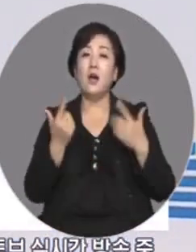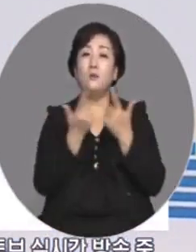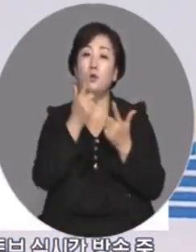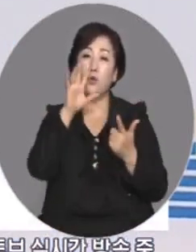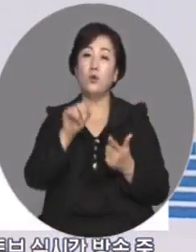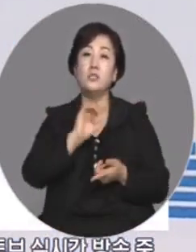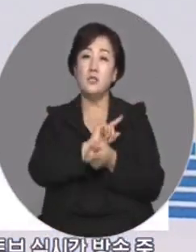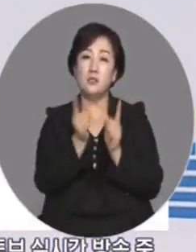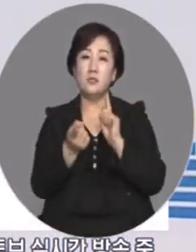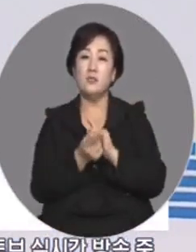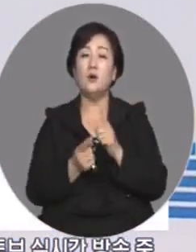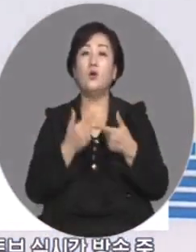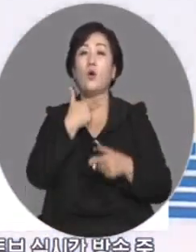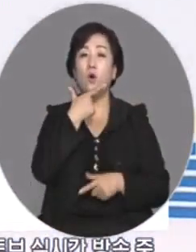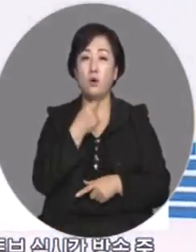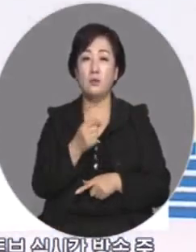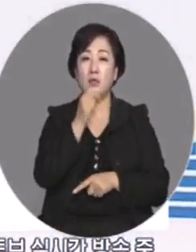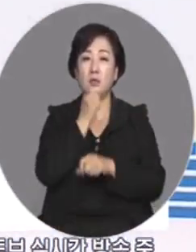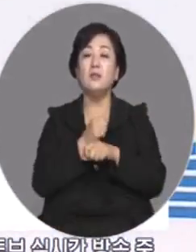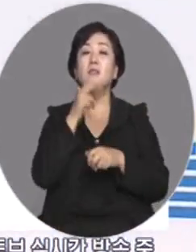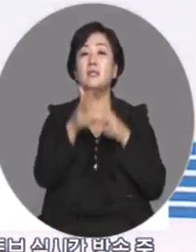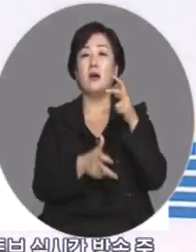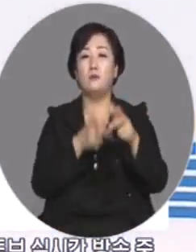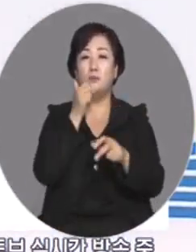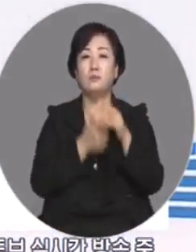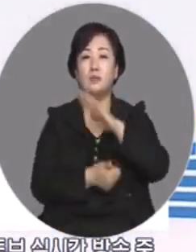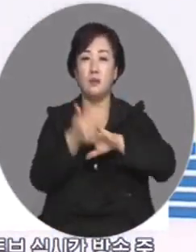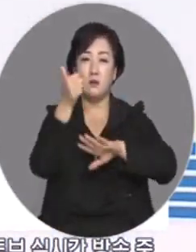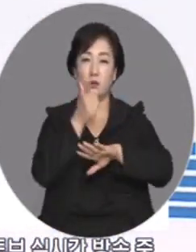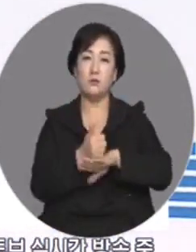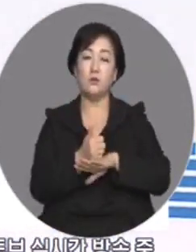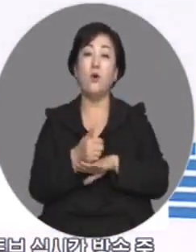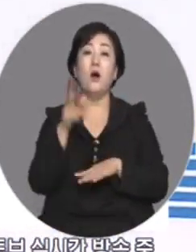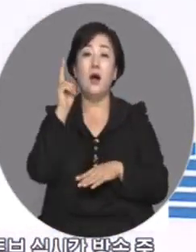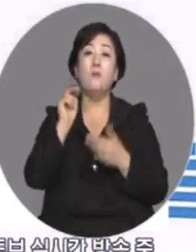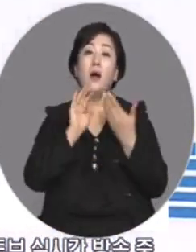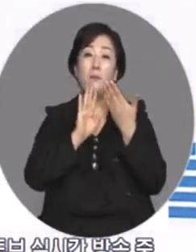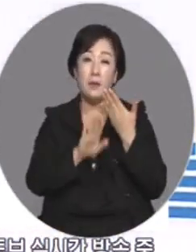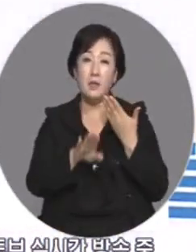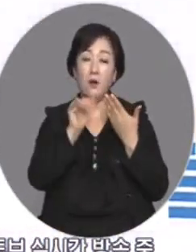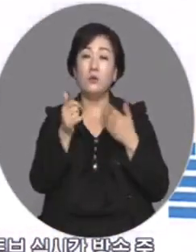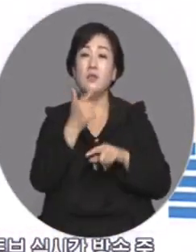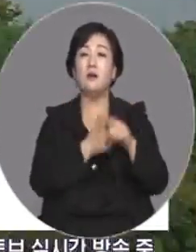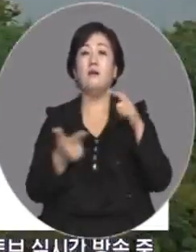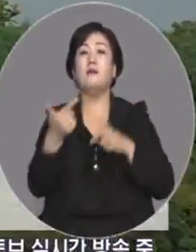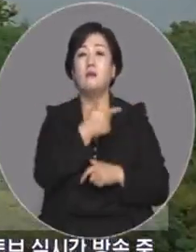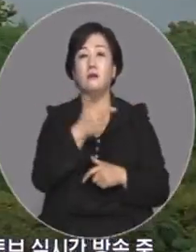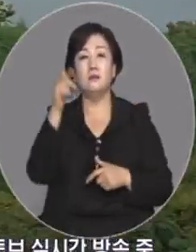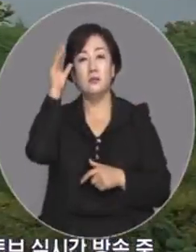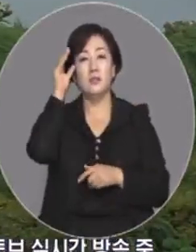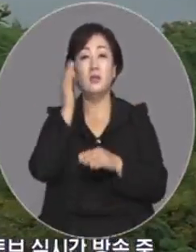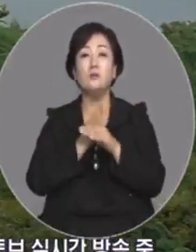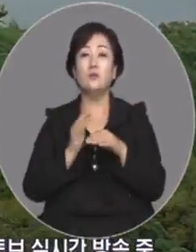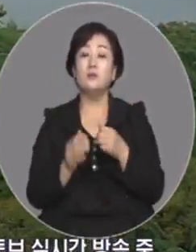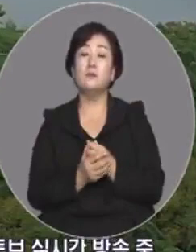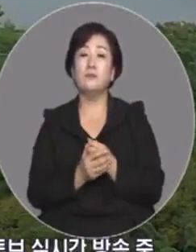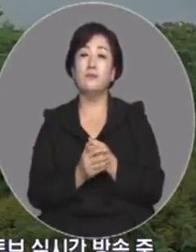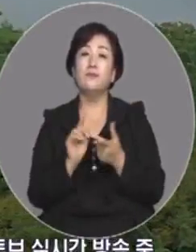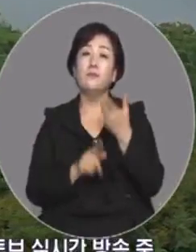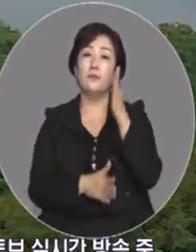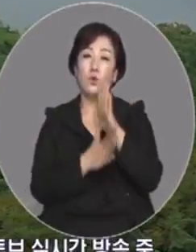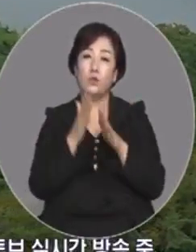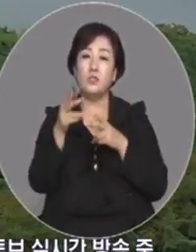오랫동안 기다렸던 이 사업이 연결되어서 정말 울산에 있어서는 아마 미래에 큰 역할을. 울산 도심